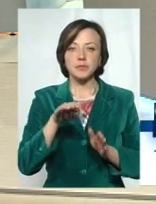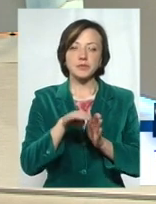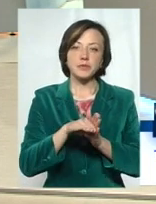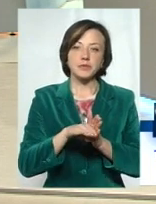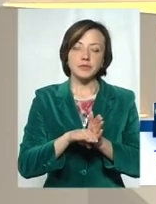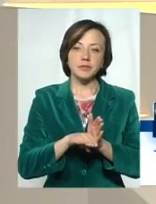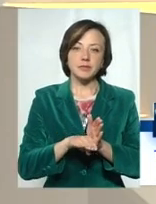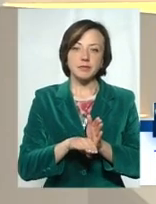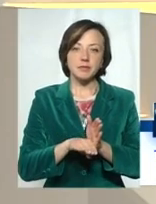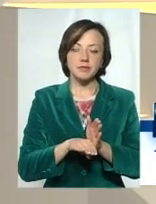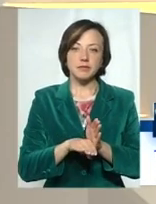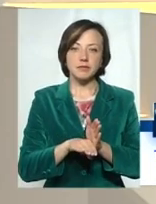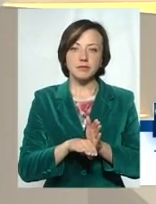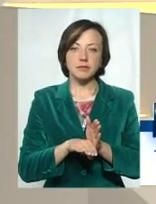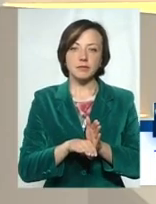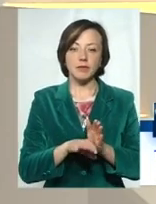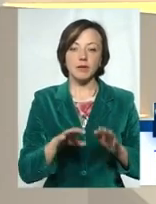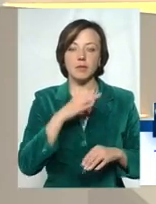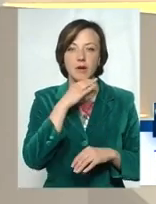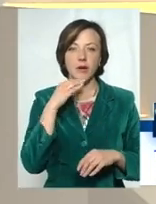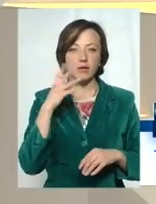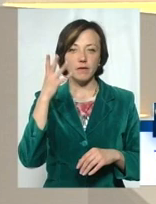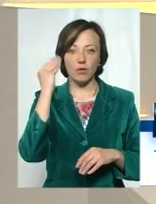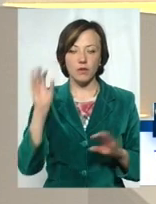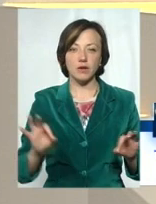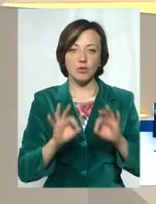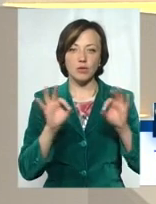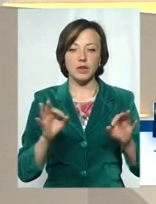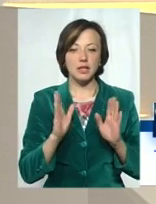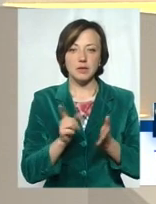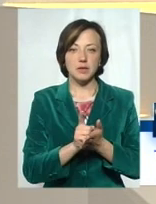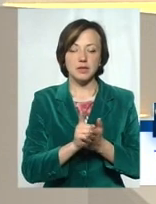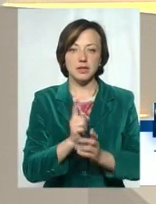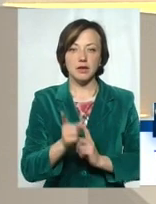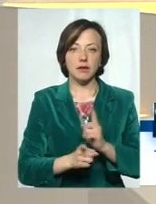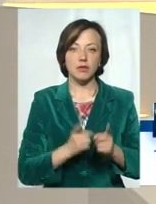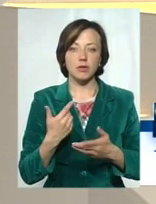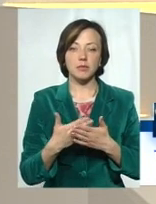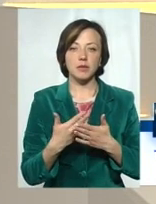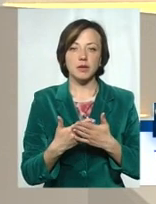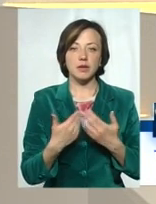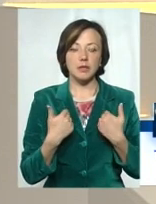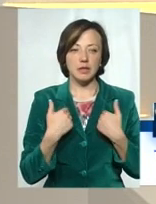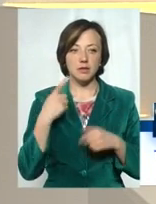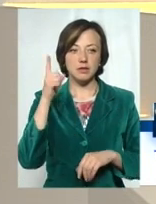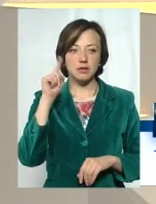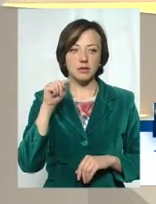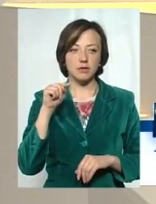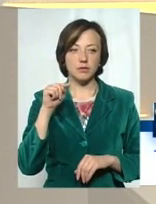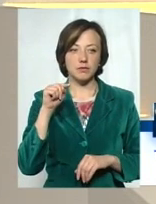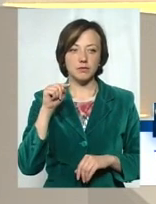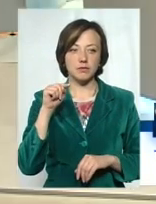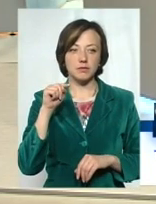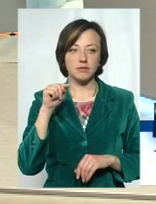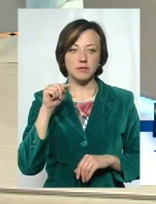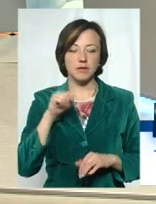гірше, багато нюансів ніколи не враховують. Це не тільки пенсійні реформи, скажімо. От я знаю в загальному, що